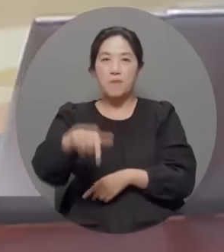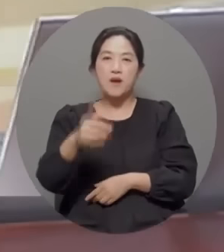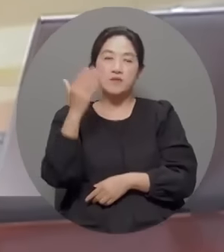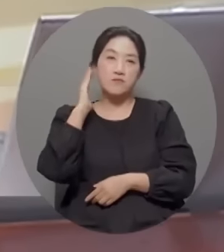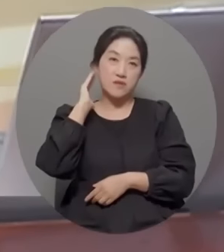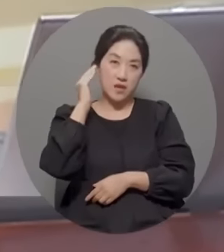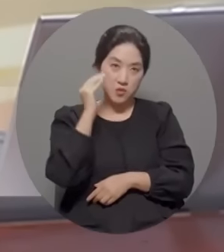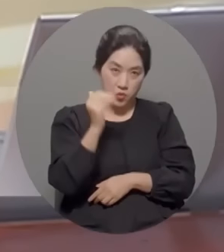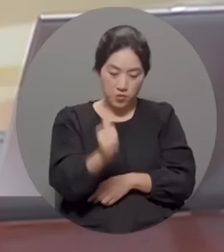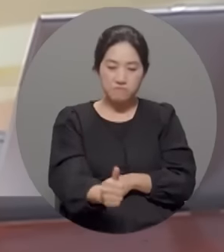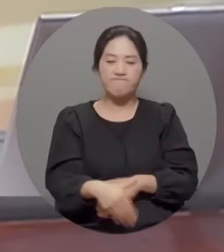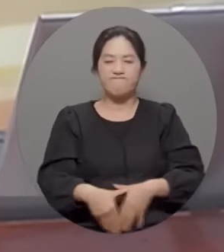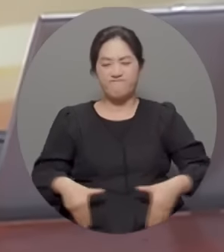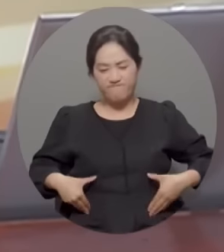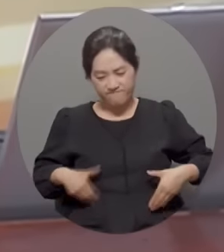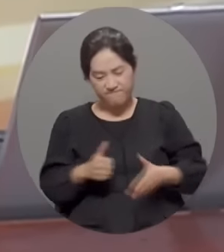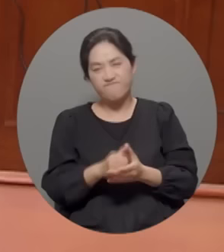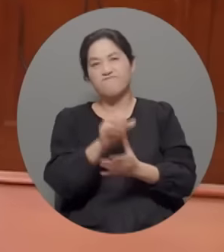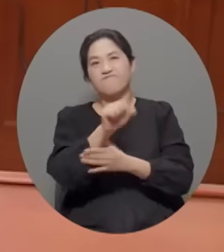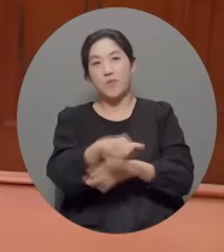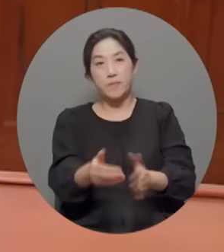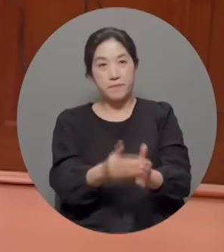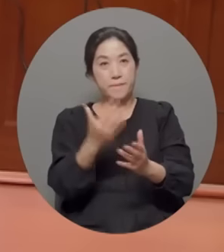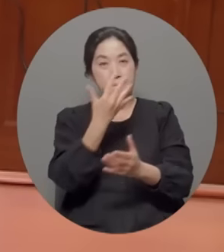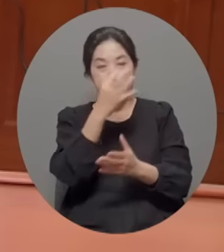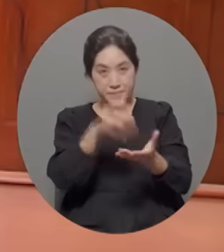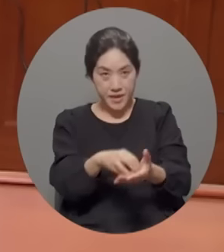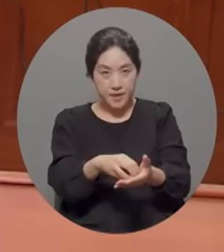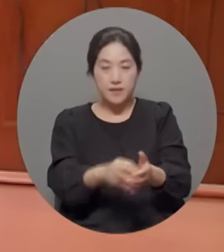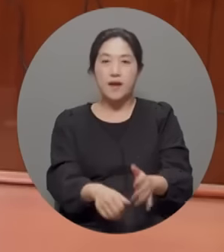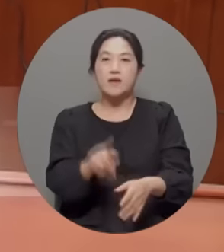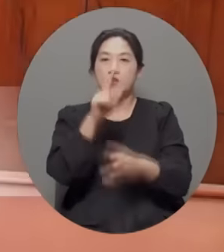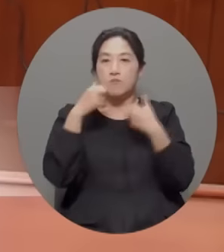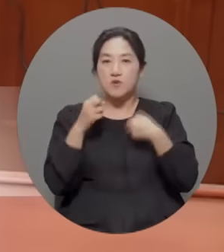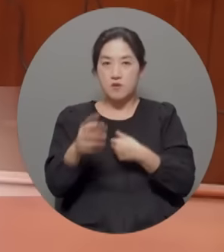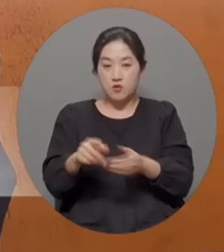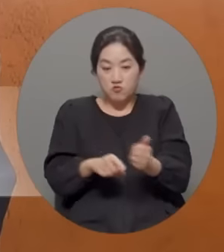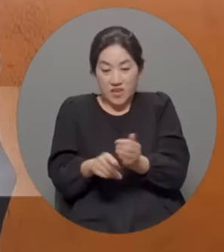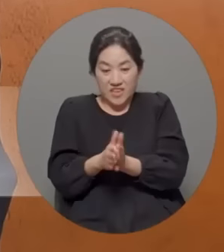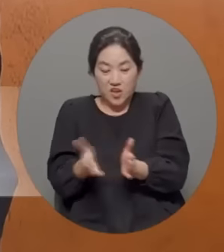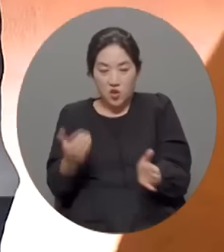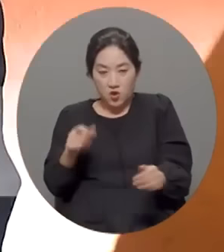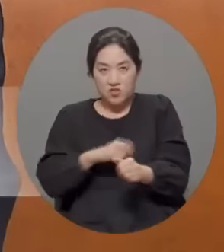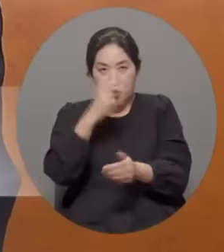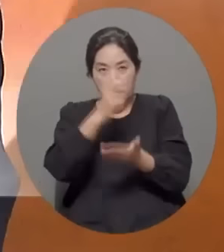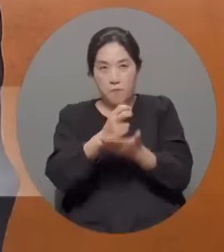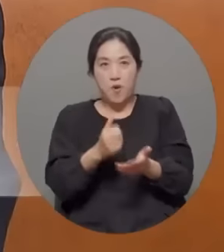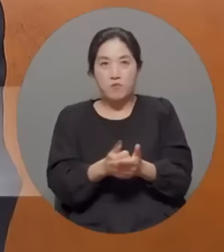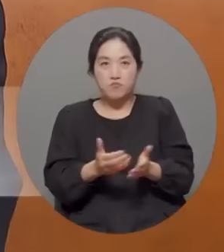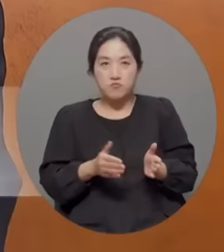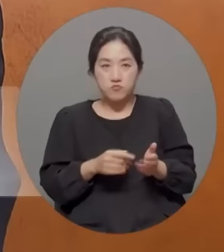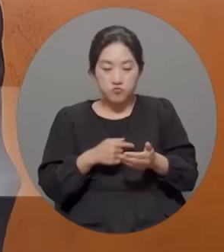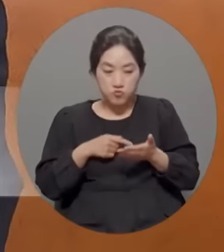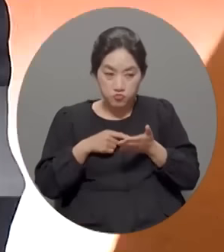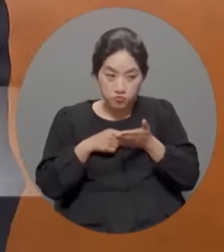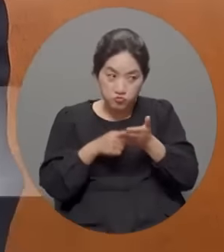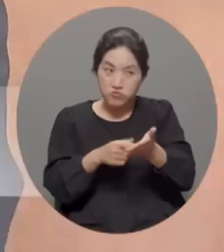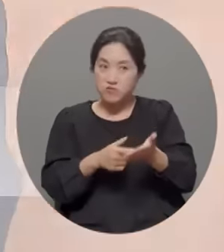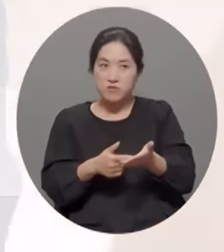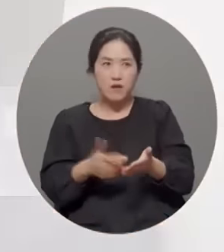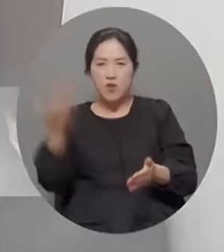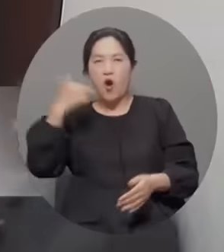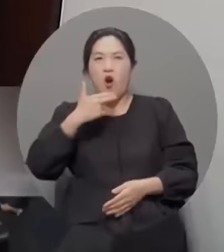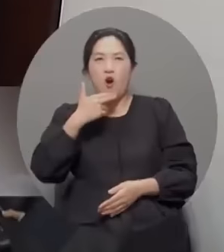대통령이 대승적으로 받아들였습니다. 정부 여당은 수사도 시작 전에 특검법 도입을 추진한 적은 없다고